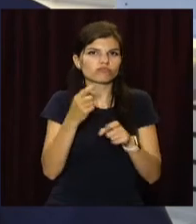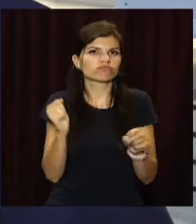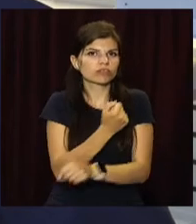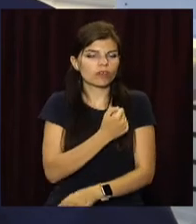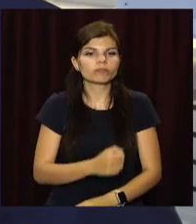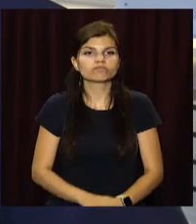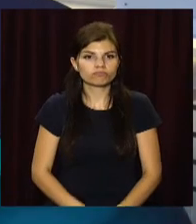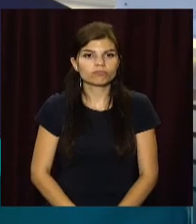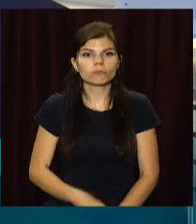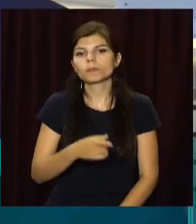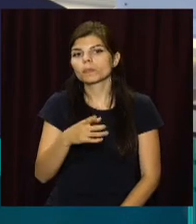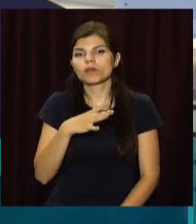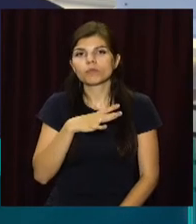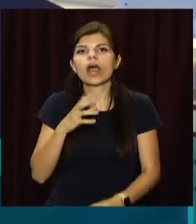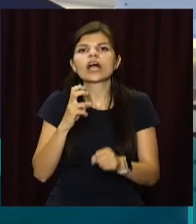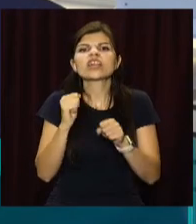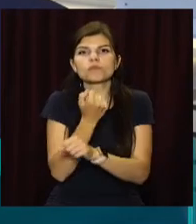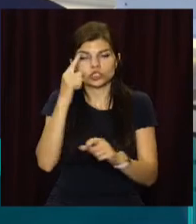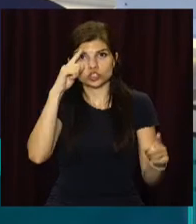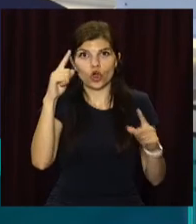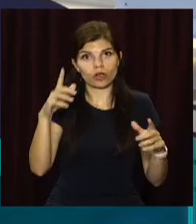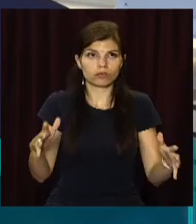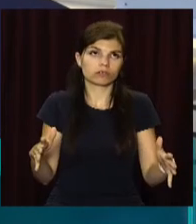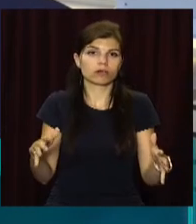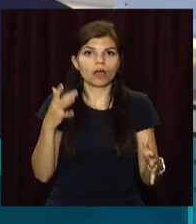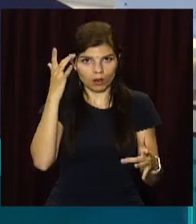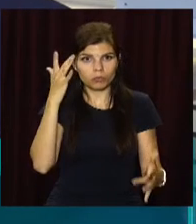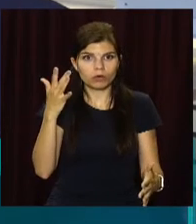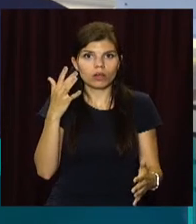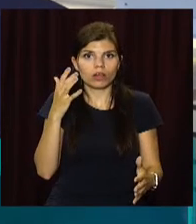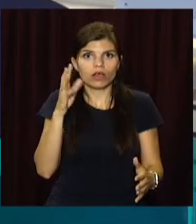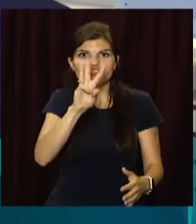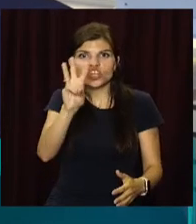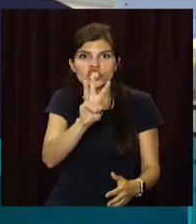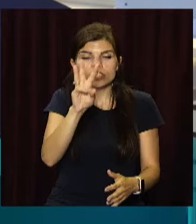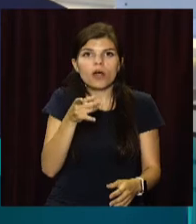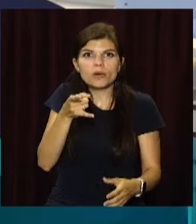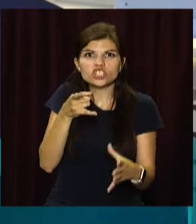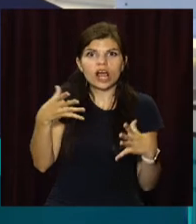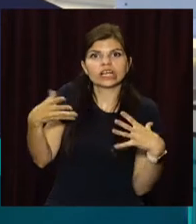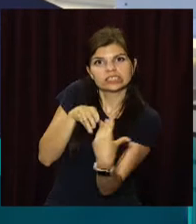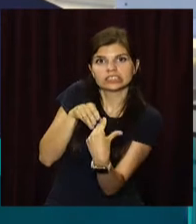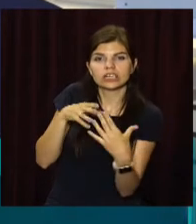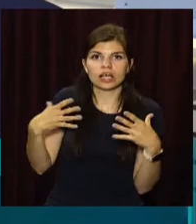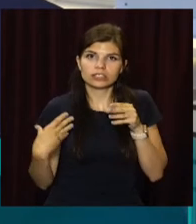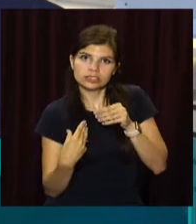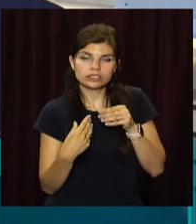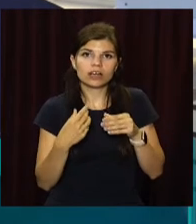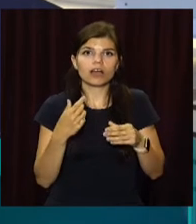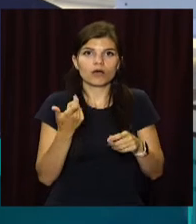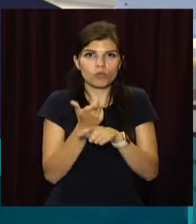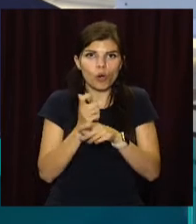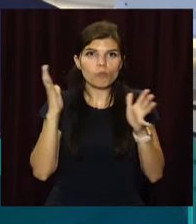Были оба в травматическом шоке. Можете себе представить, 3 часа находиться в автомобиле, зажатым со всех сторон, с